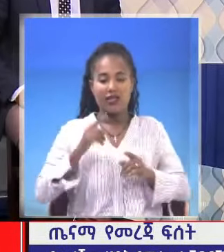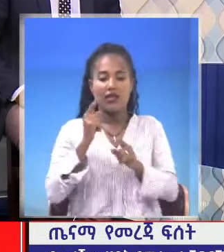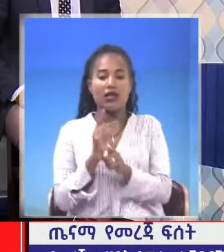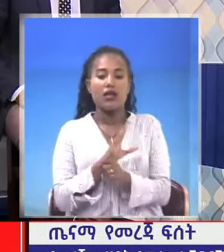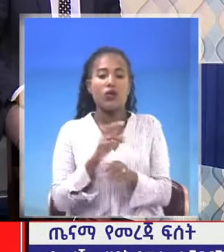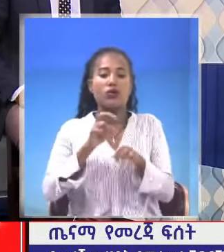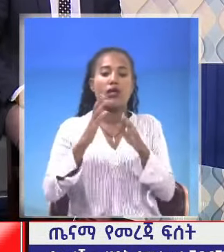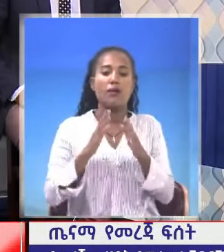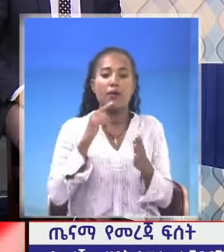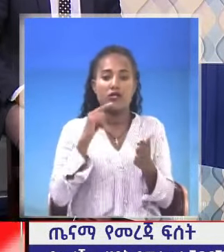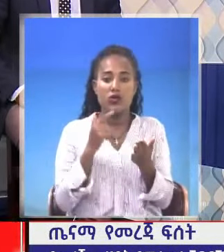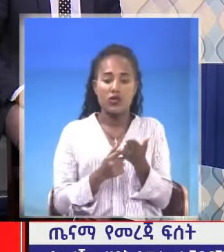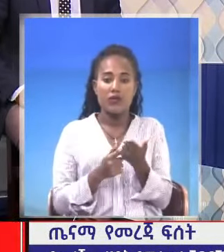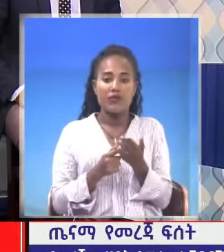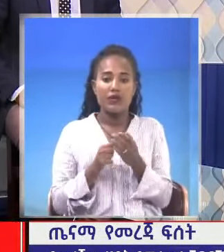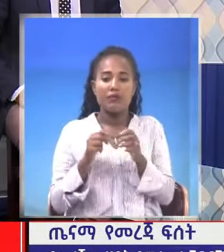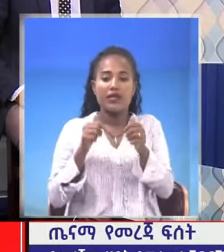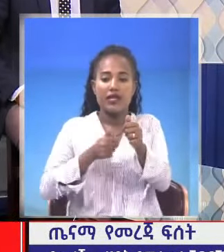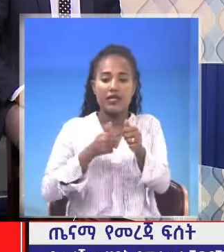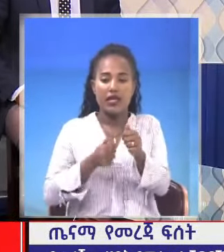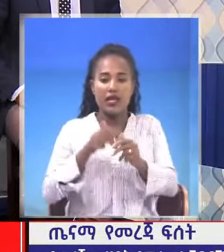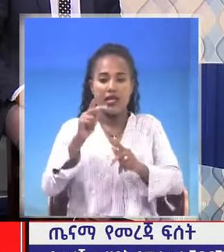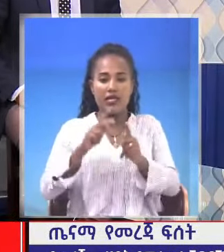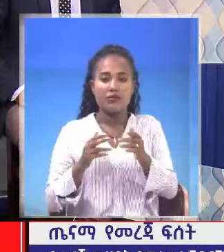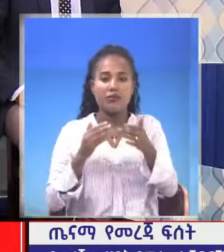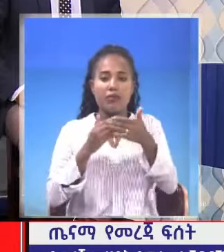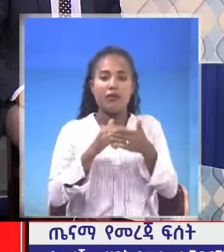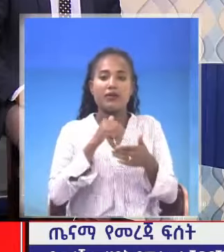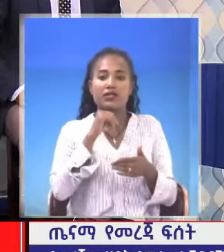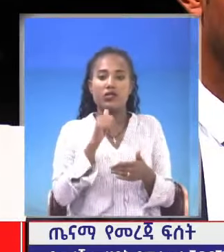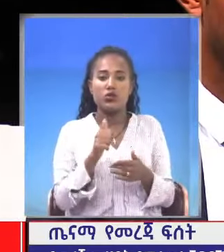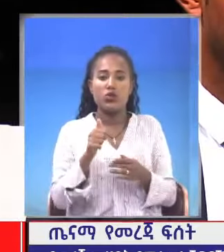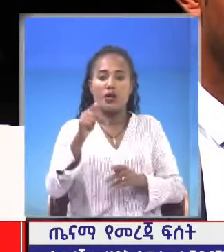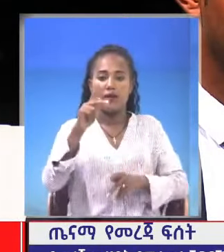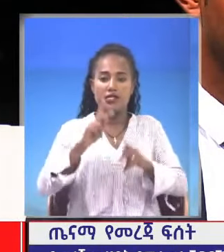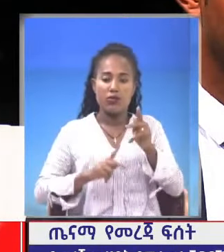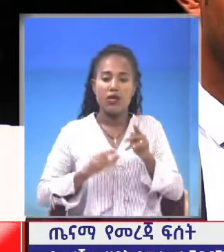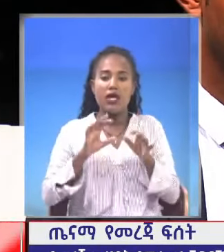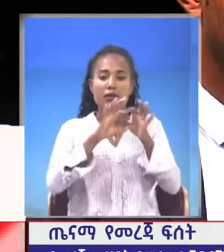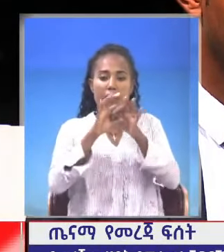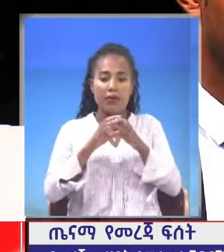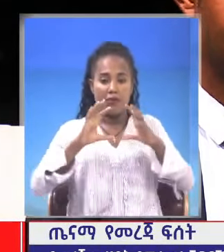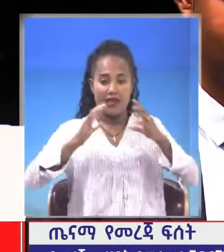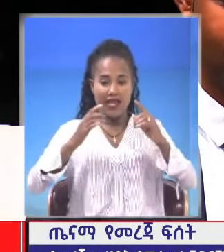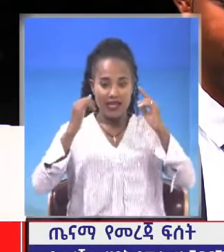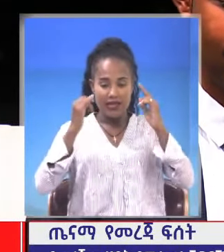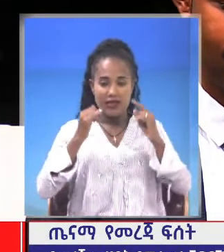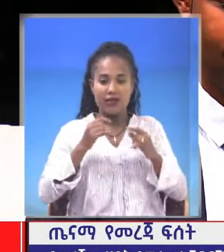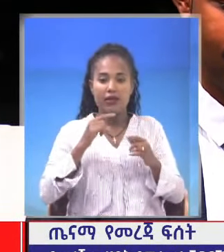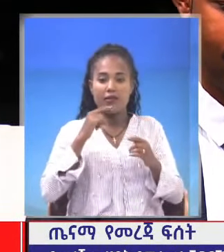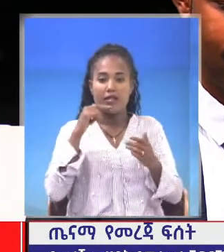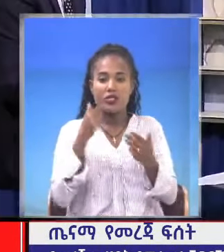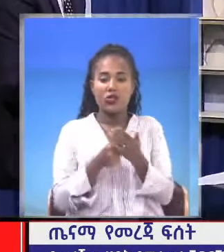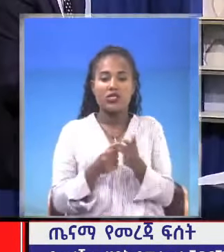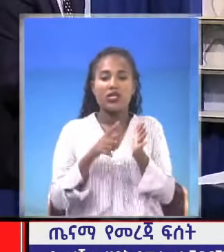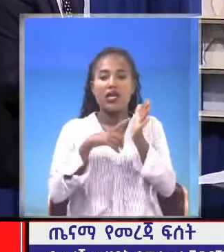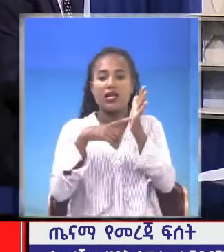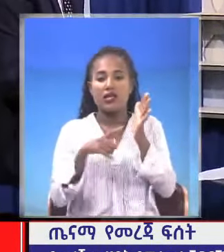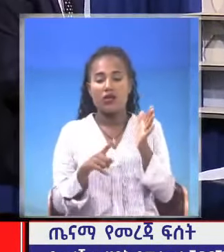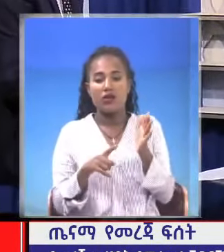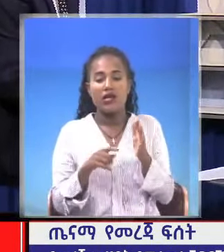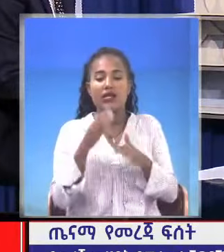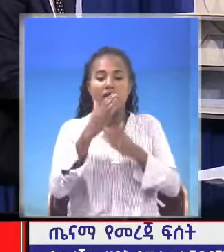ወቅታዊ መረጃዎችን በተከታታይ ለህዝብ ባለማድረሳቸው ህብረተሰቡ ለማህበራዊ ሚዲያ የተሳሳቱ መረጃዎች እየተጋለጠ ነው።